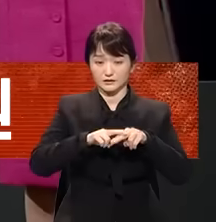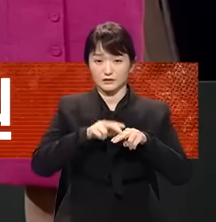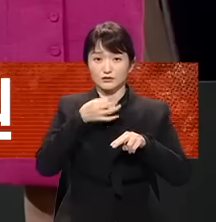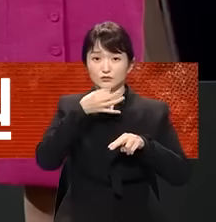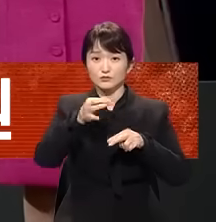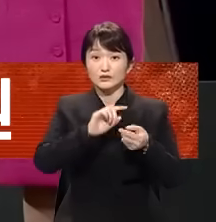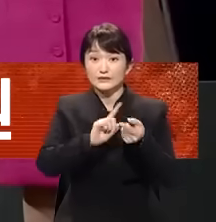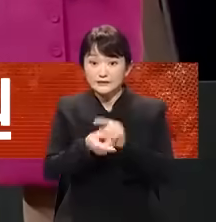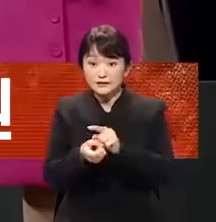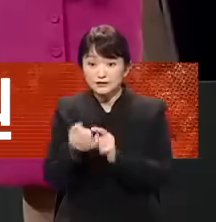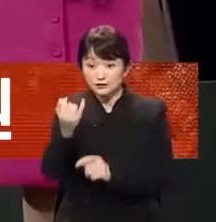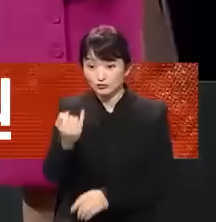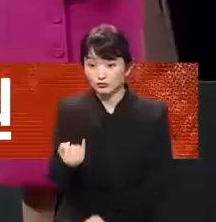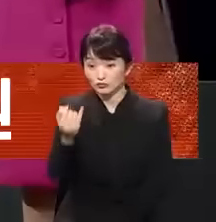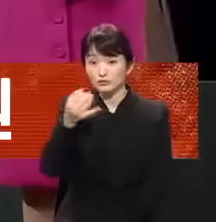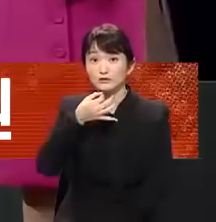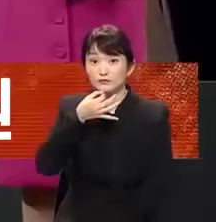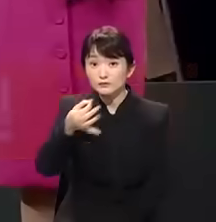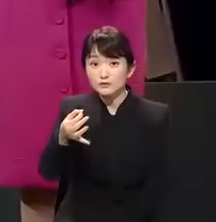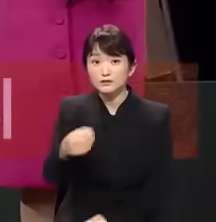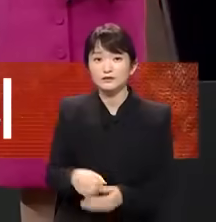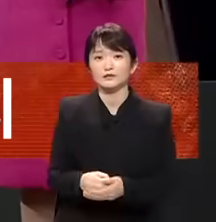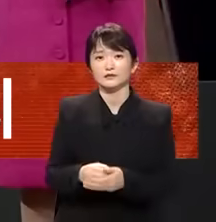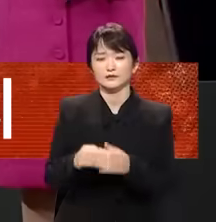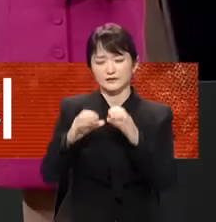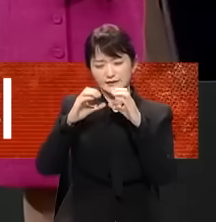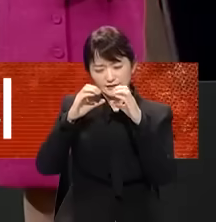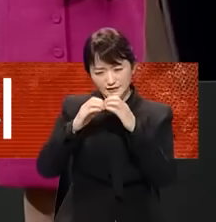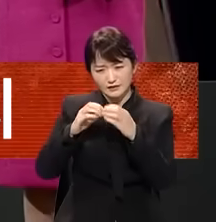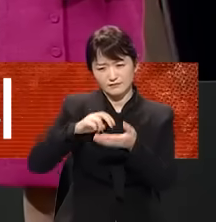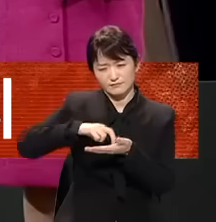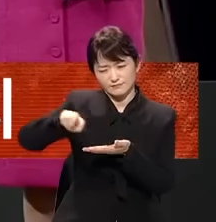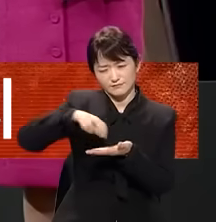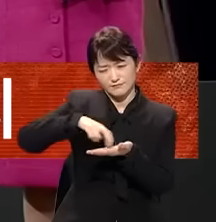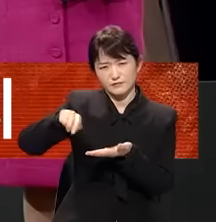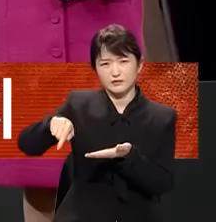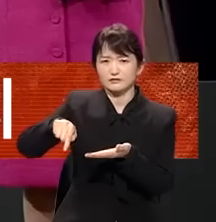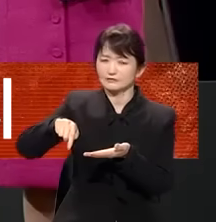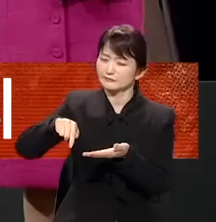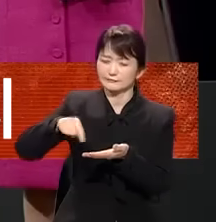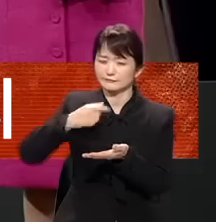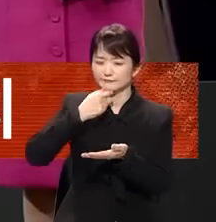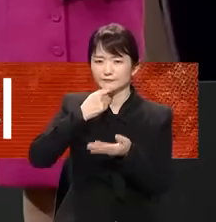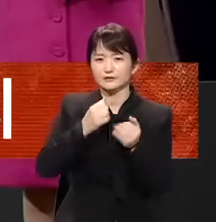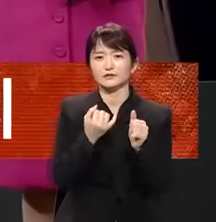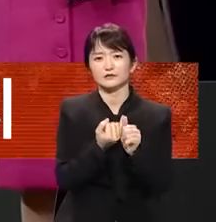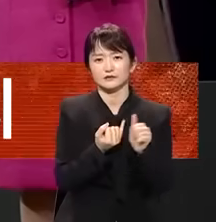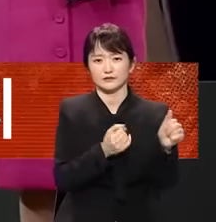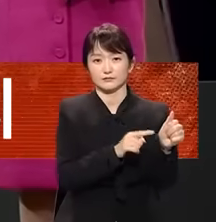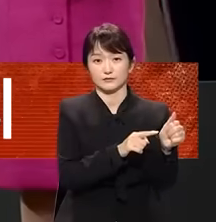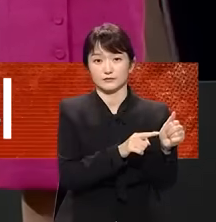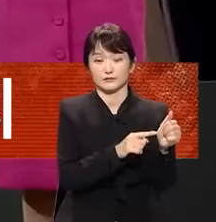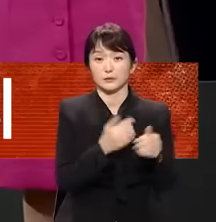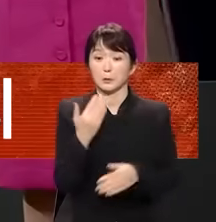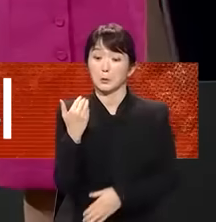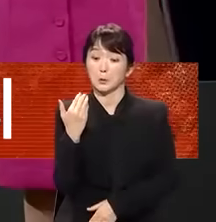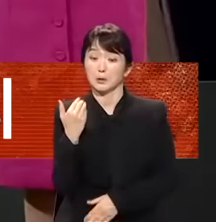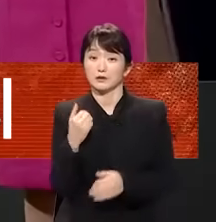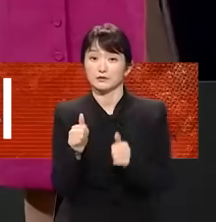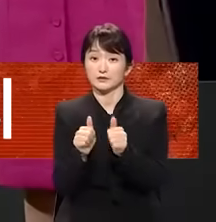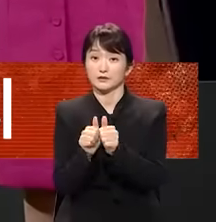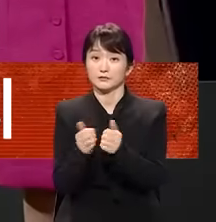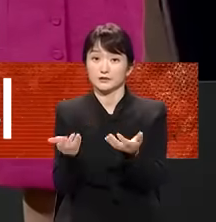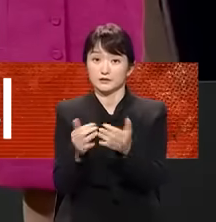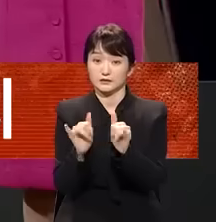누나라고 부르지 않나 하트 이모까지 못한 남편 결정적으로 얼마전 그